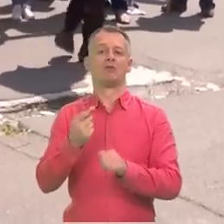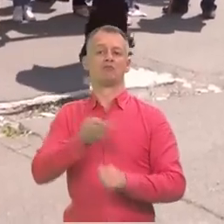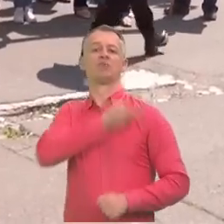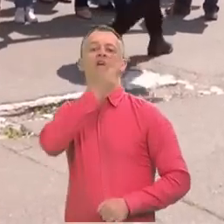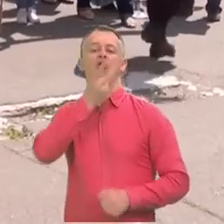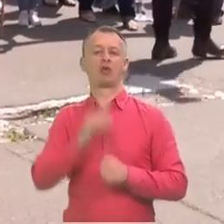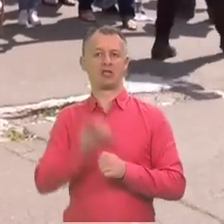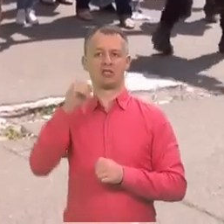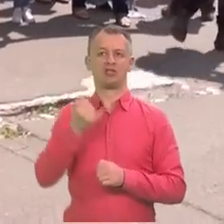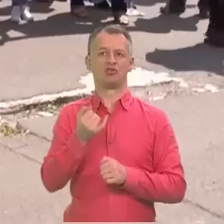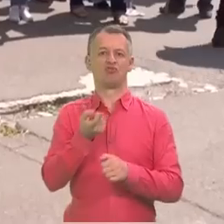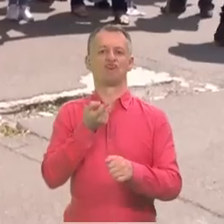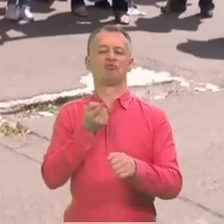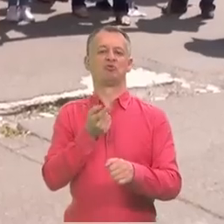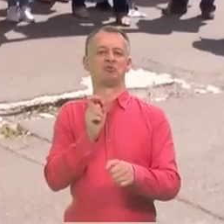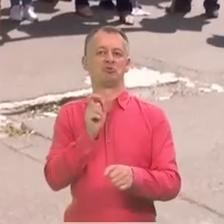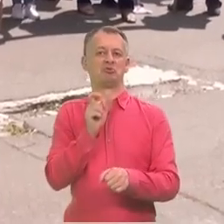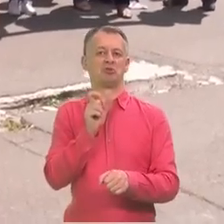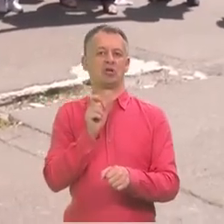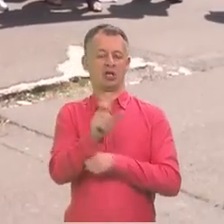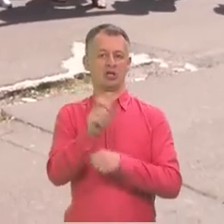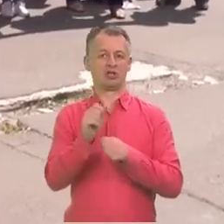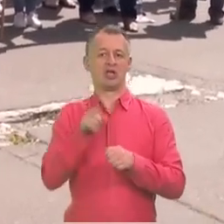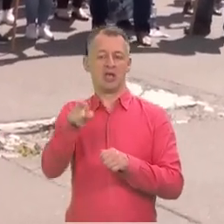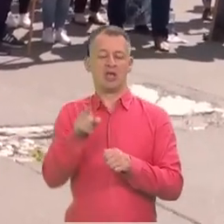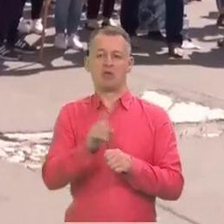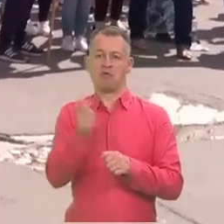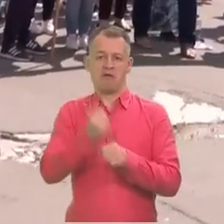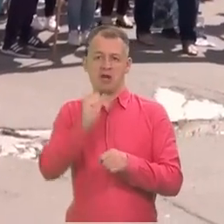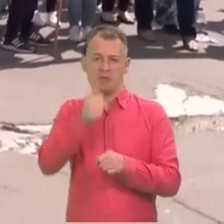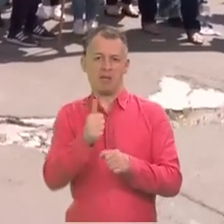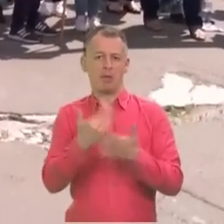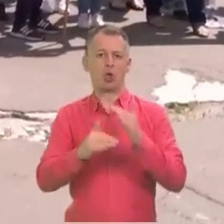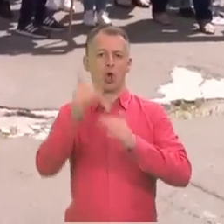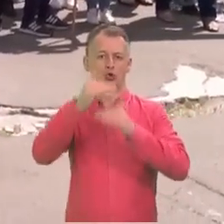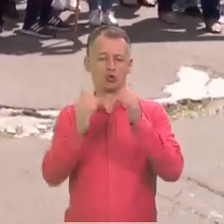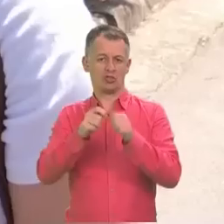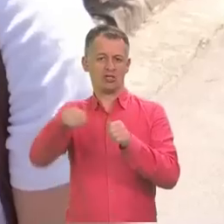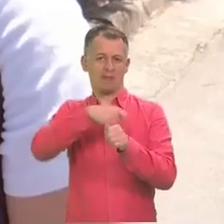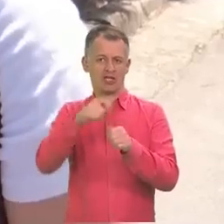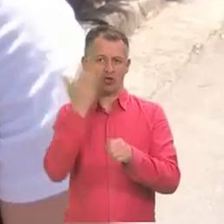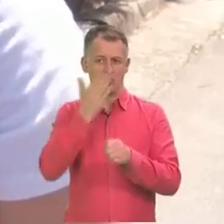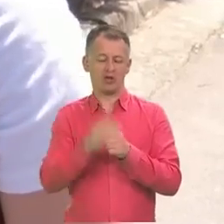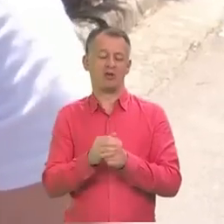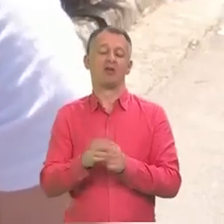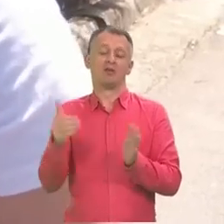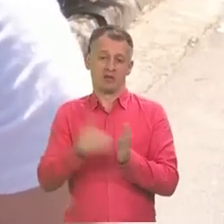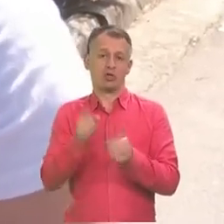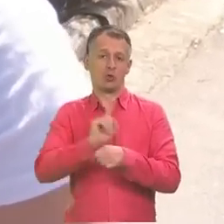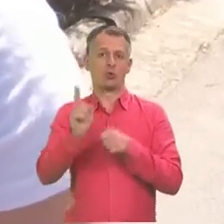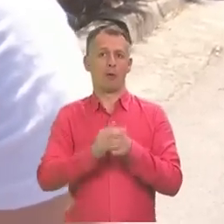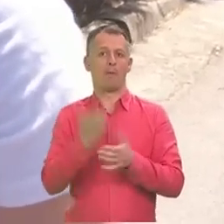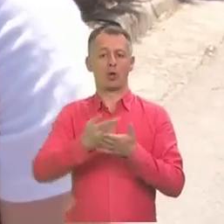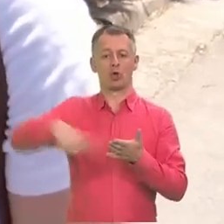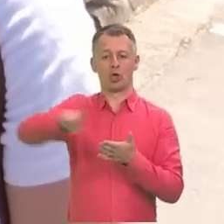este nevoie de investiții în infrastructura școlară, este nevoie de motivarea resursei umane. Cred că pentru noi cel mai important